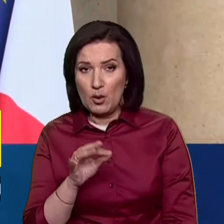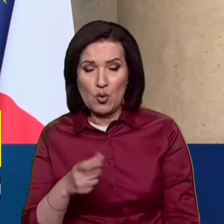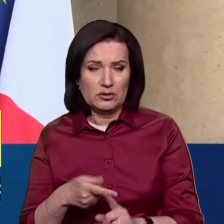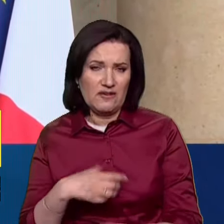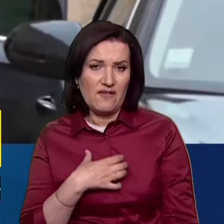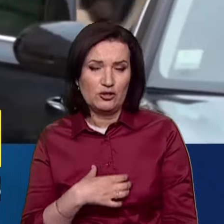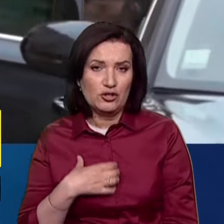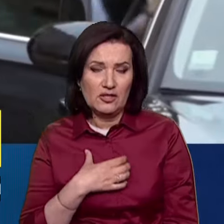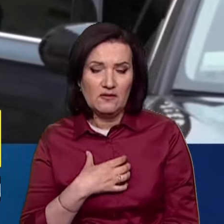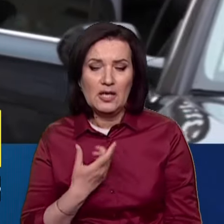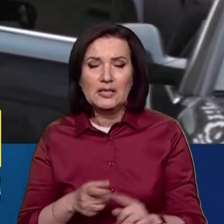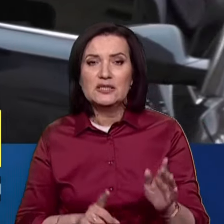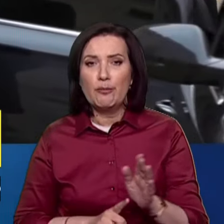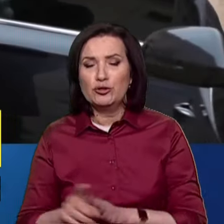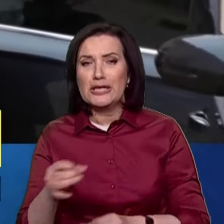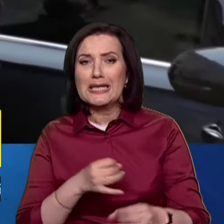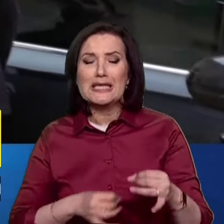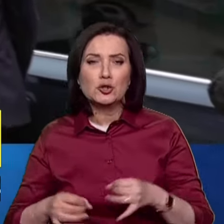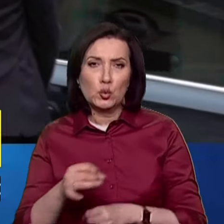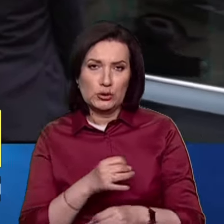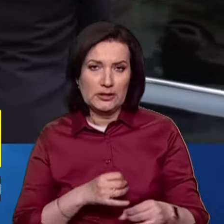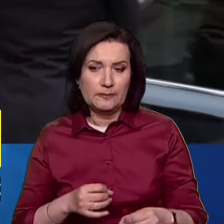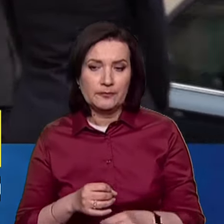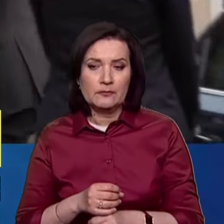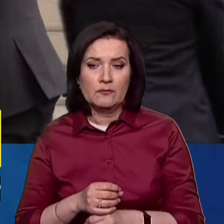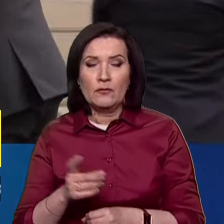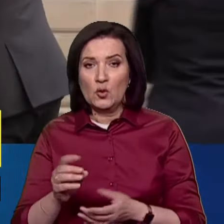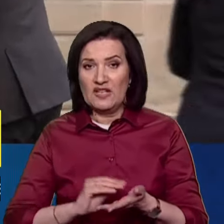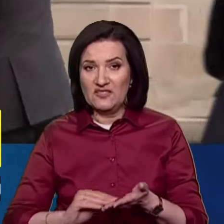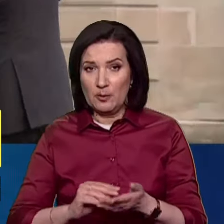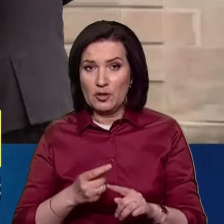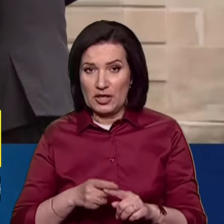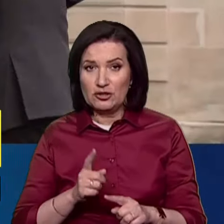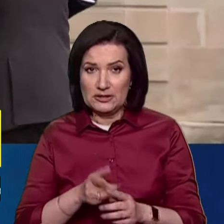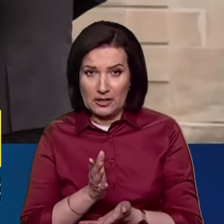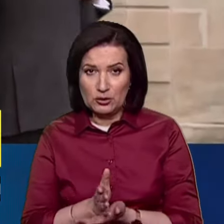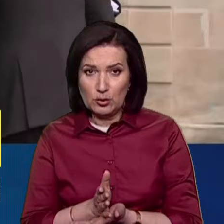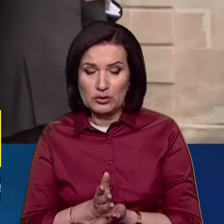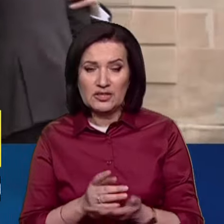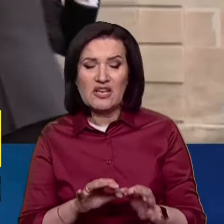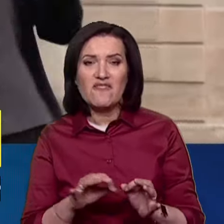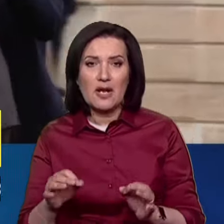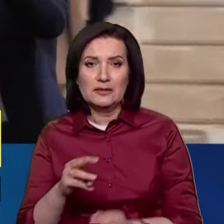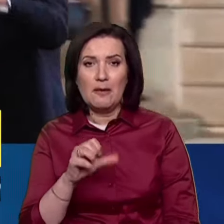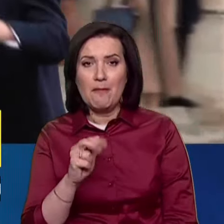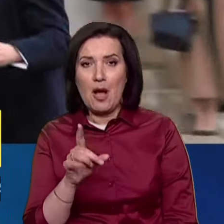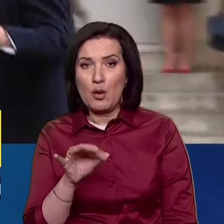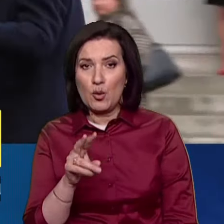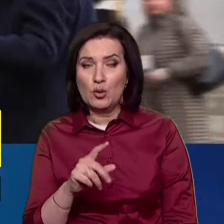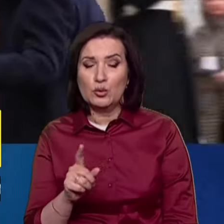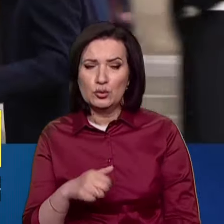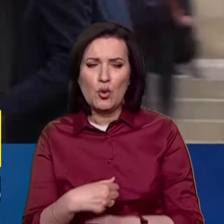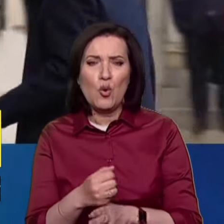дуже важливо. Це початок дискусії. От у вас в репортажі про це йшлося, ця фраза Макрона, що